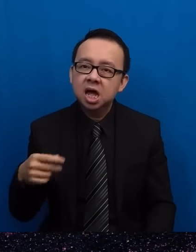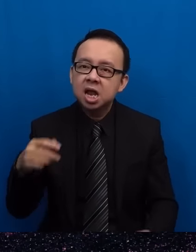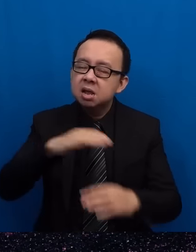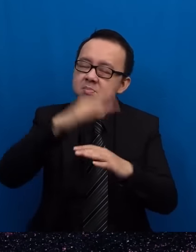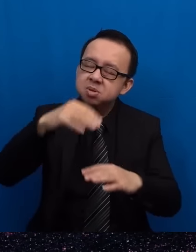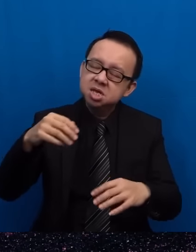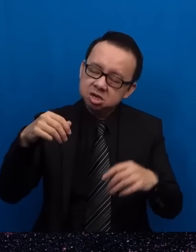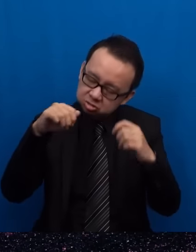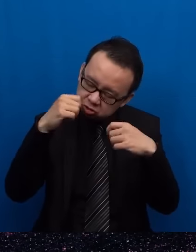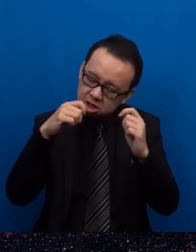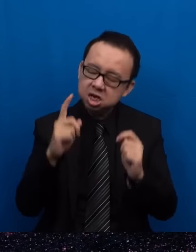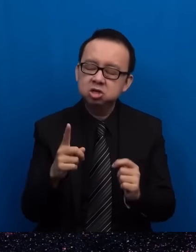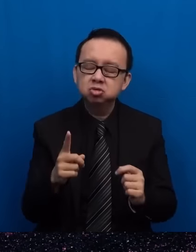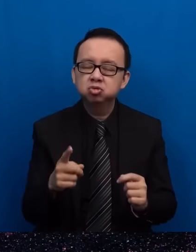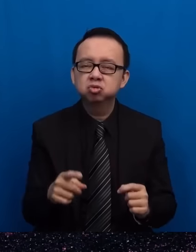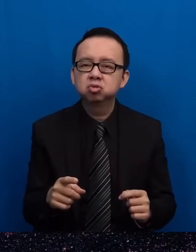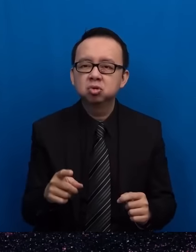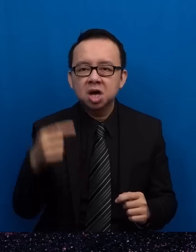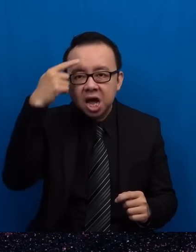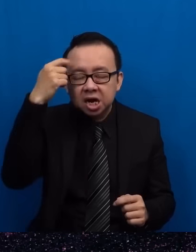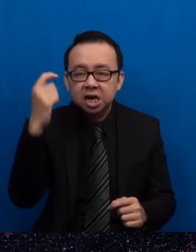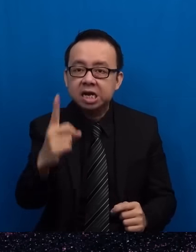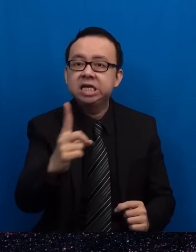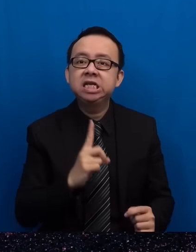alias terlalu reaksi.